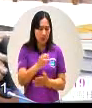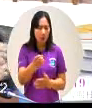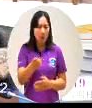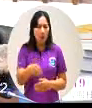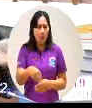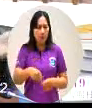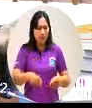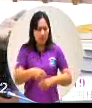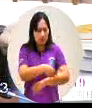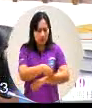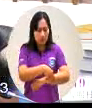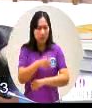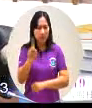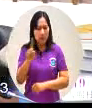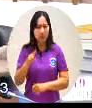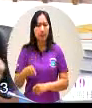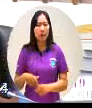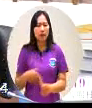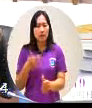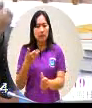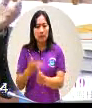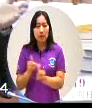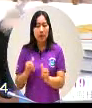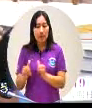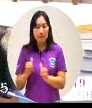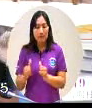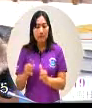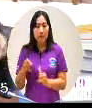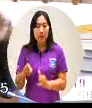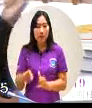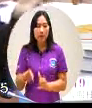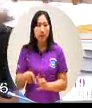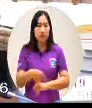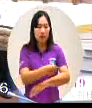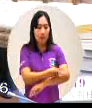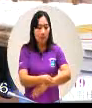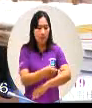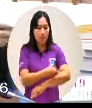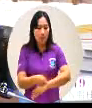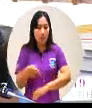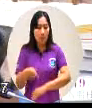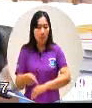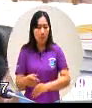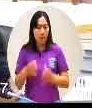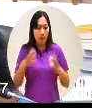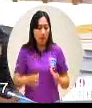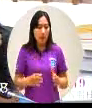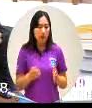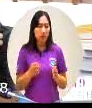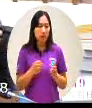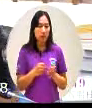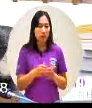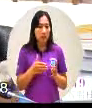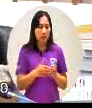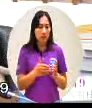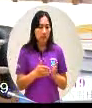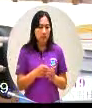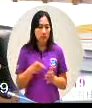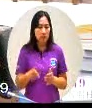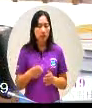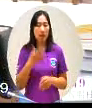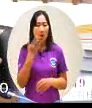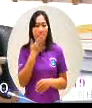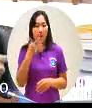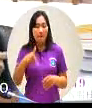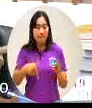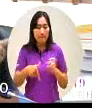顶管是要有乡亲协会卡，还是继续要搁予伊水沟啊做好，继续搁来起个占用，还是要做绿美化，还是要顶管要做步